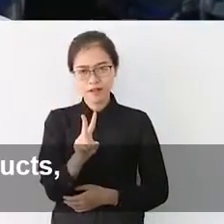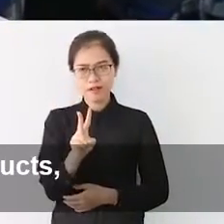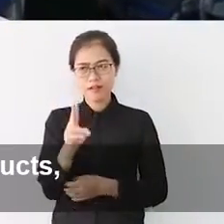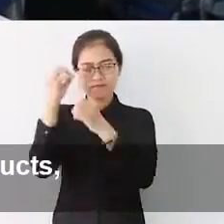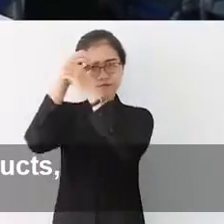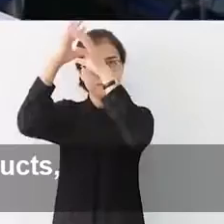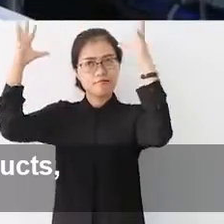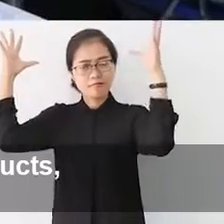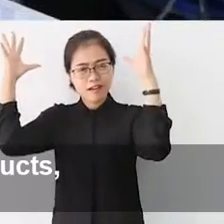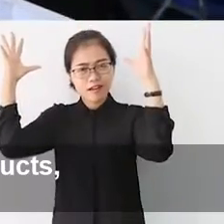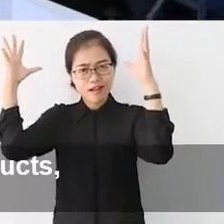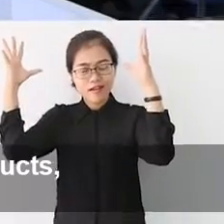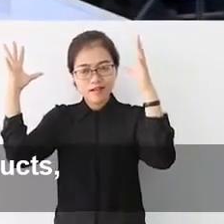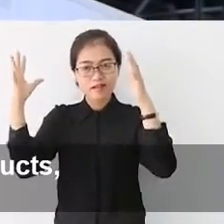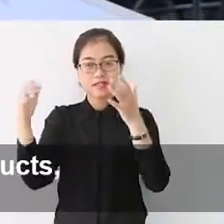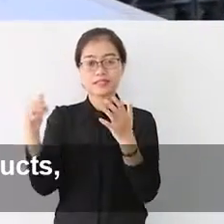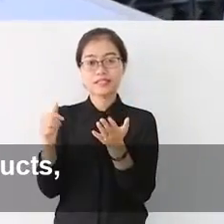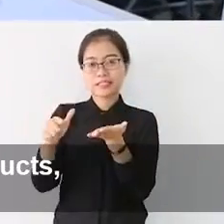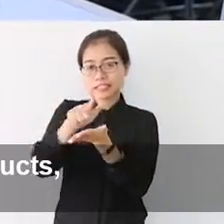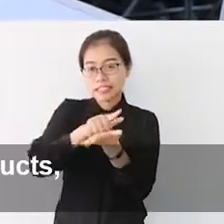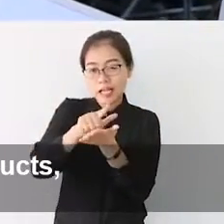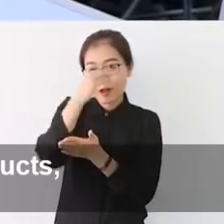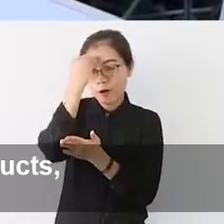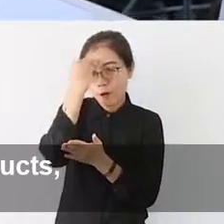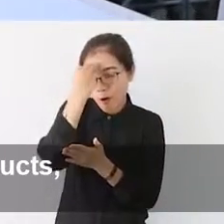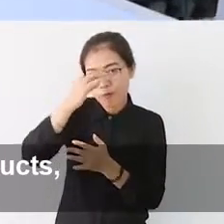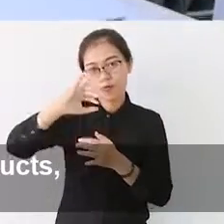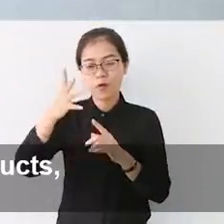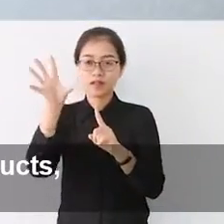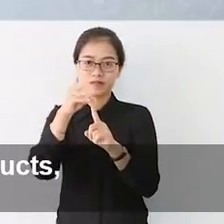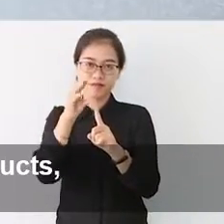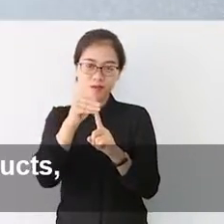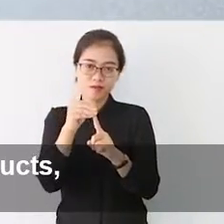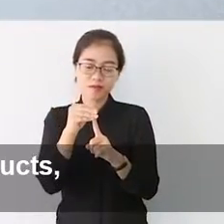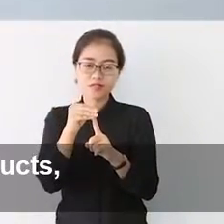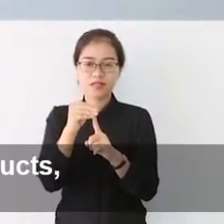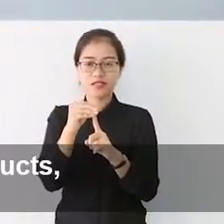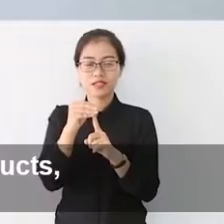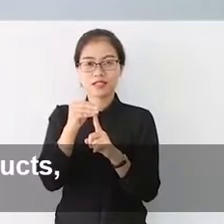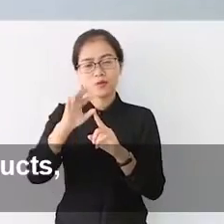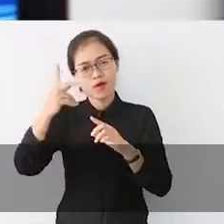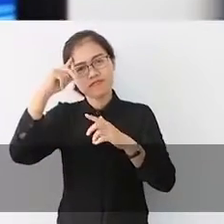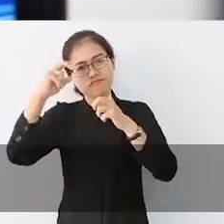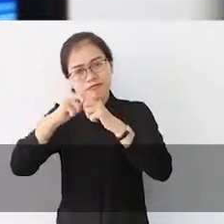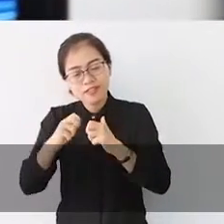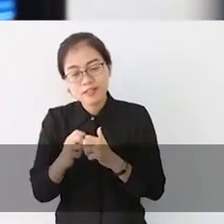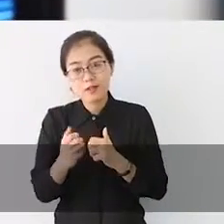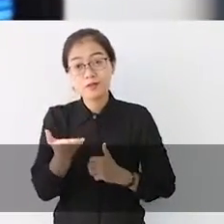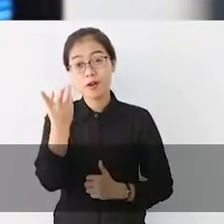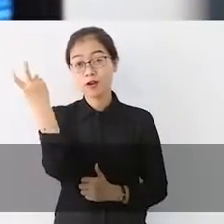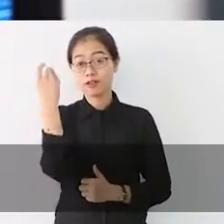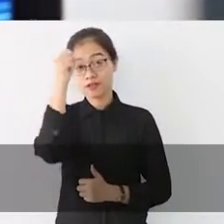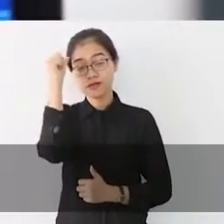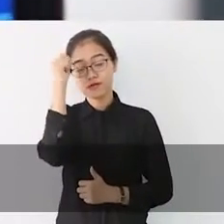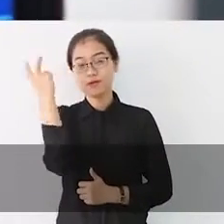các sản phẩm của sáng kiến, xây dựng và tổ chức khai thác sử dụng các sản phẩm thông tin phục vụ nhu cầu học tập và nghiên cứu khoa học cho